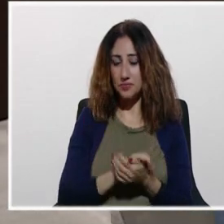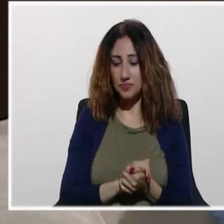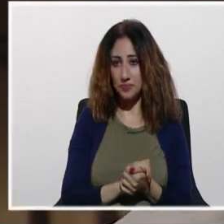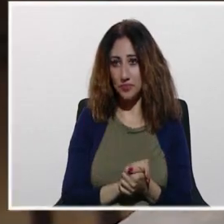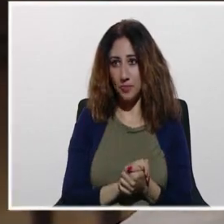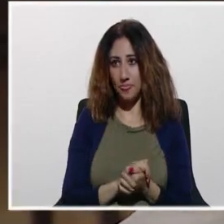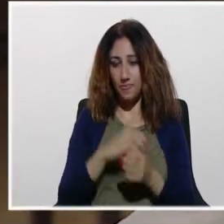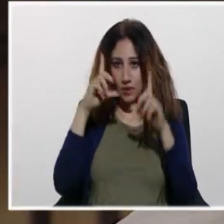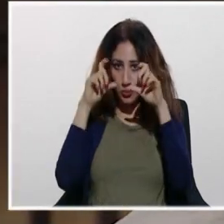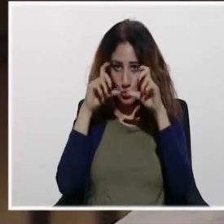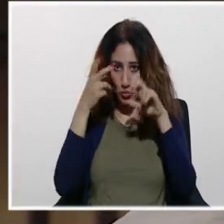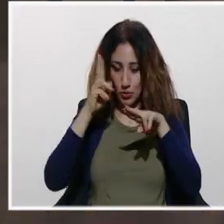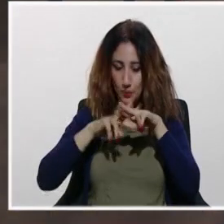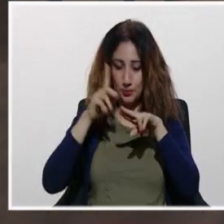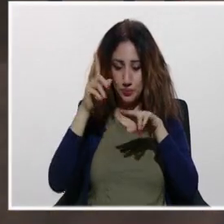الصورة الثانية اللي هنعرضها دلوقتي